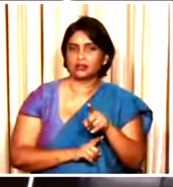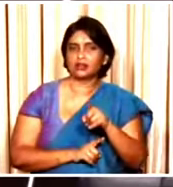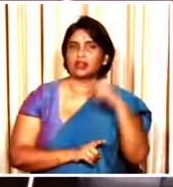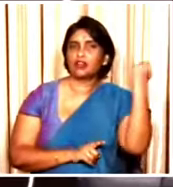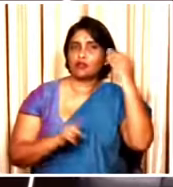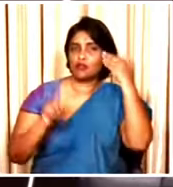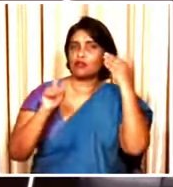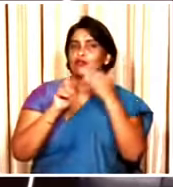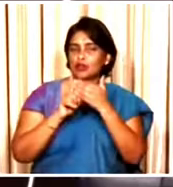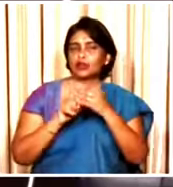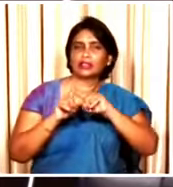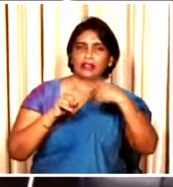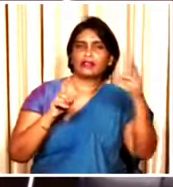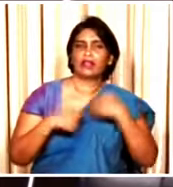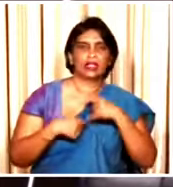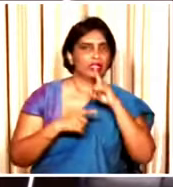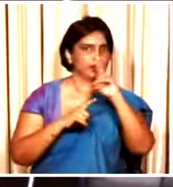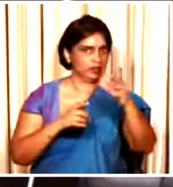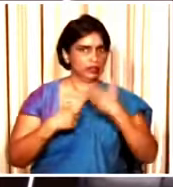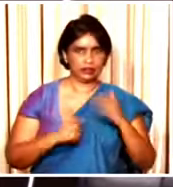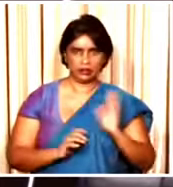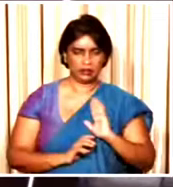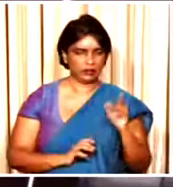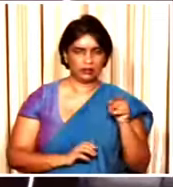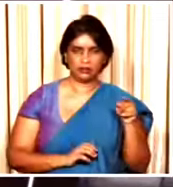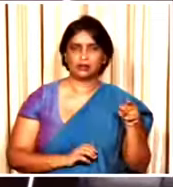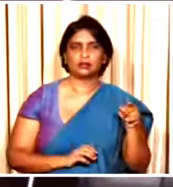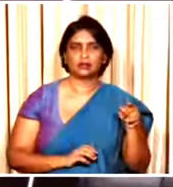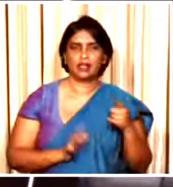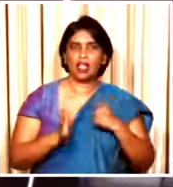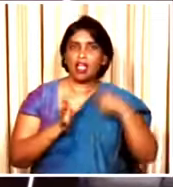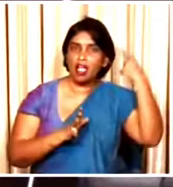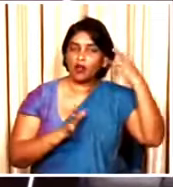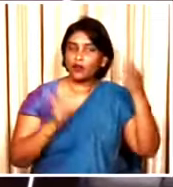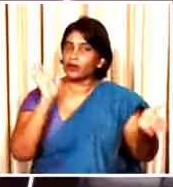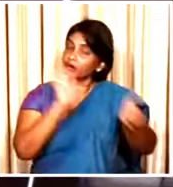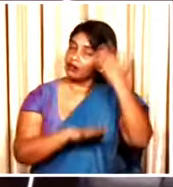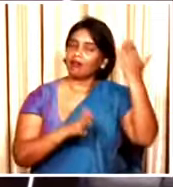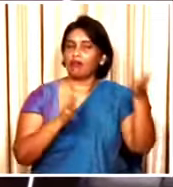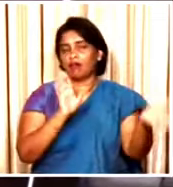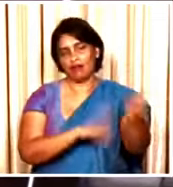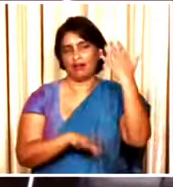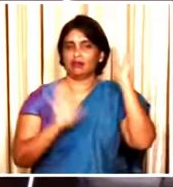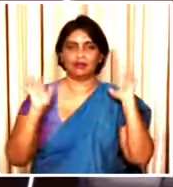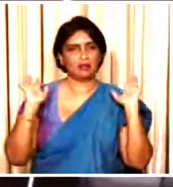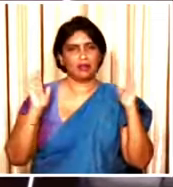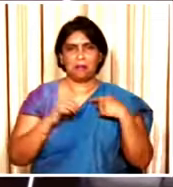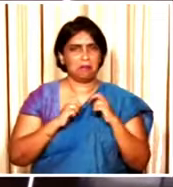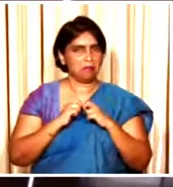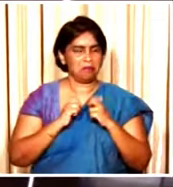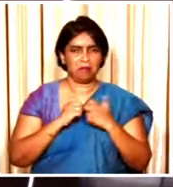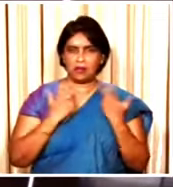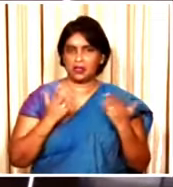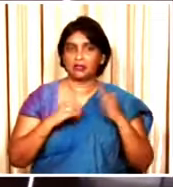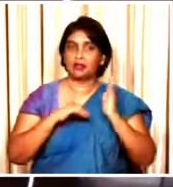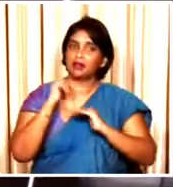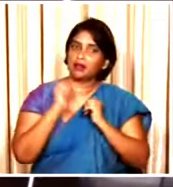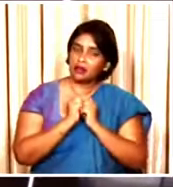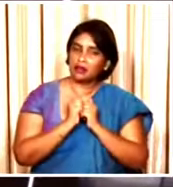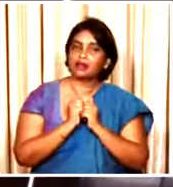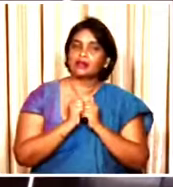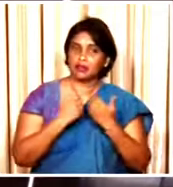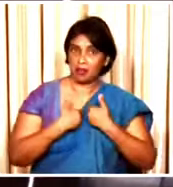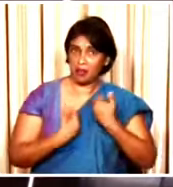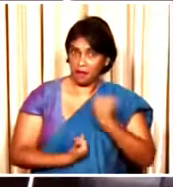ගැන තමයි වෙන කියලා තියෙන්නේ මම නම් කියලා නැහැ කොතනකවත් අංගොඩ යන්න ඕන කට්ටිය අංගොඩ යයි ඒක ප්‍රශ්නයක් නැහැ කරපු ක්‍රියාවන්